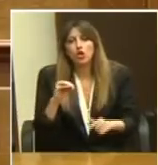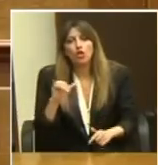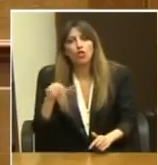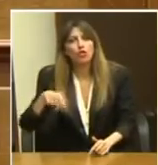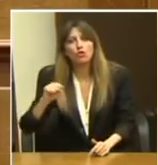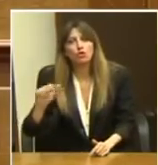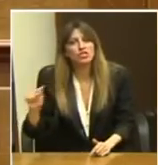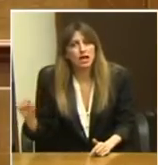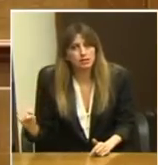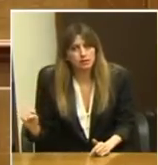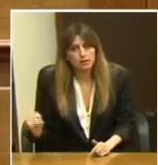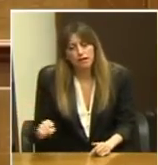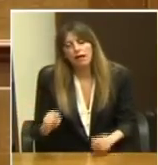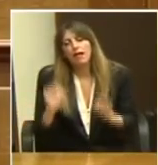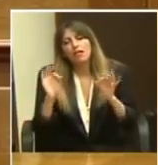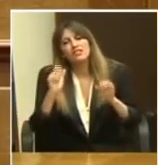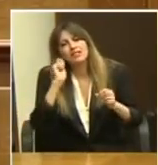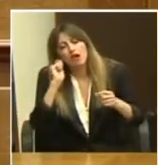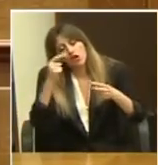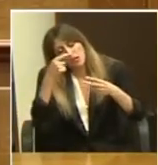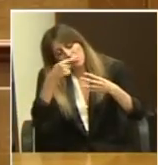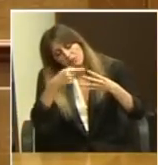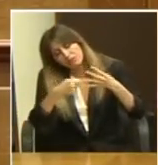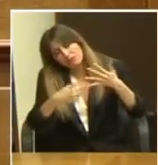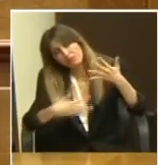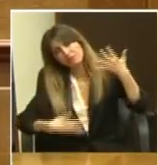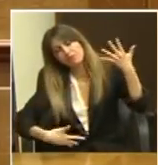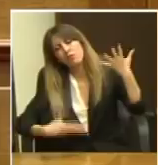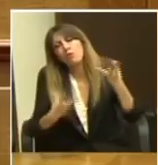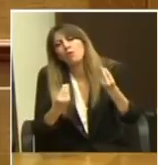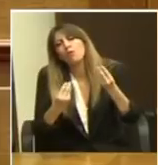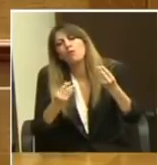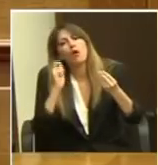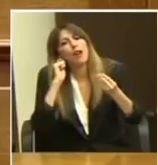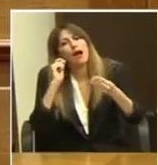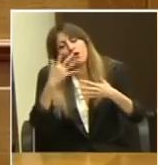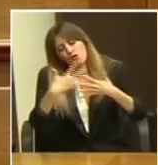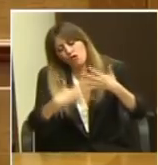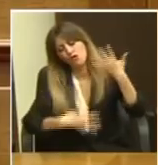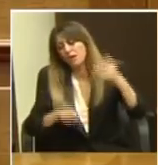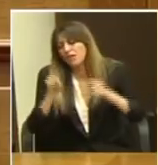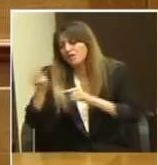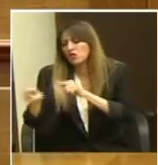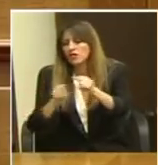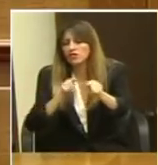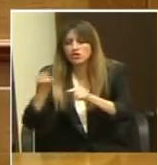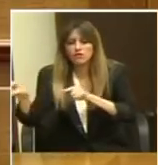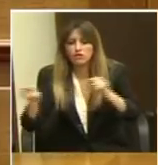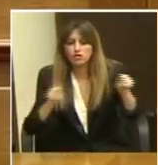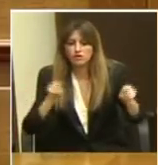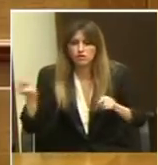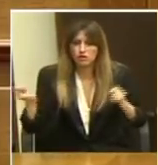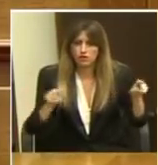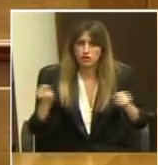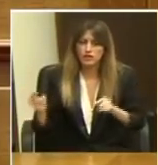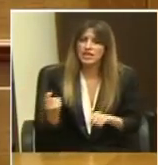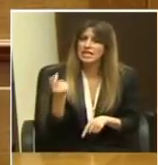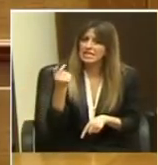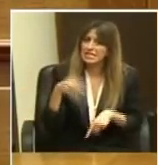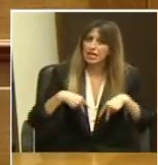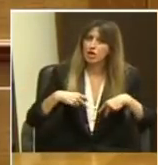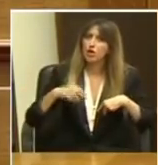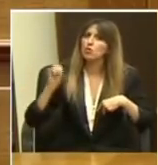Ο κατάλογος είναι πολύ μεγάλος και σε λίγο ο Υπουργός επί των Εξωτερικών ακριβώς θα καταθέσει τέτοιου είδους έγγραφα